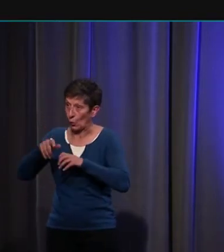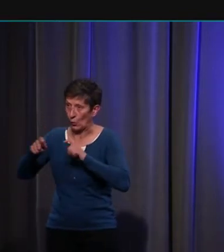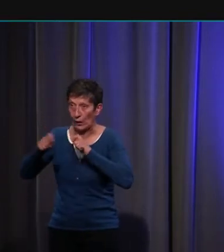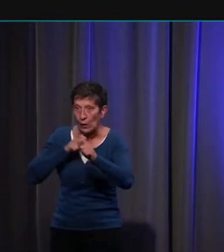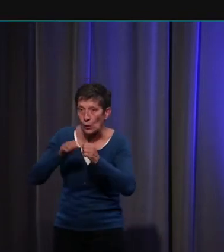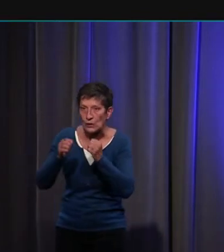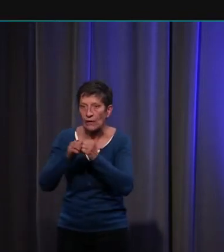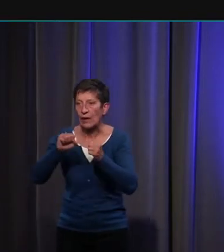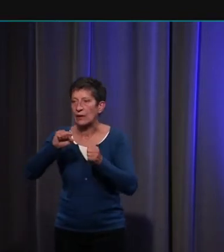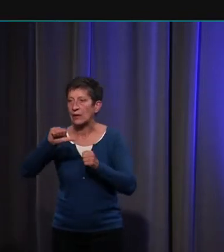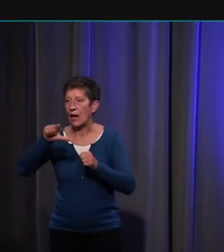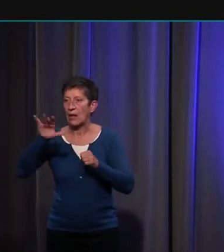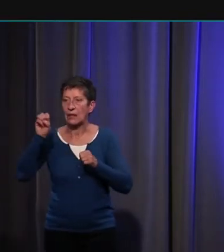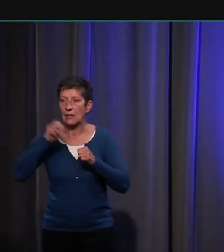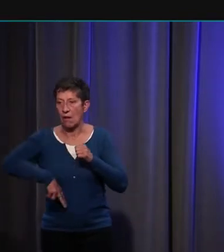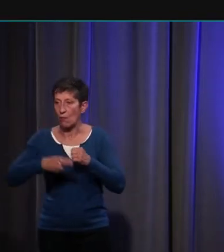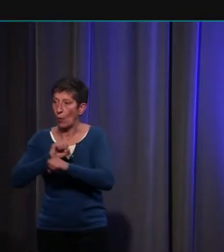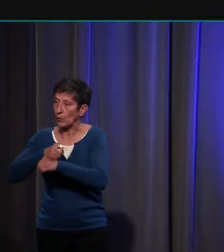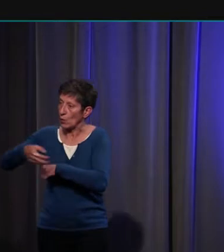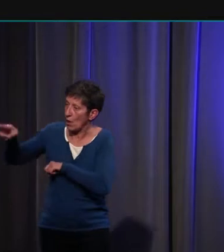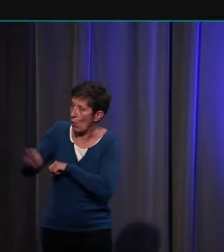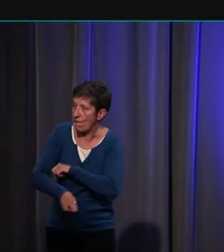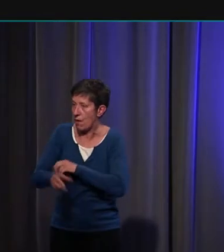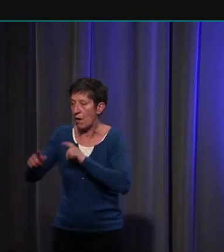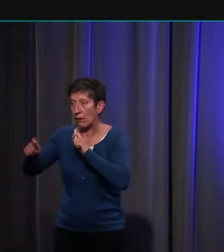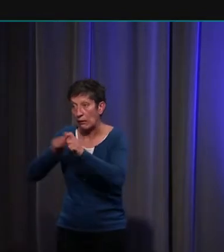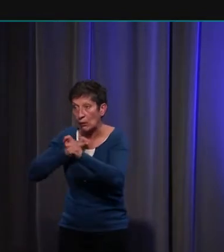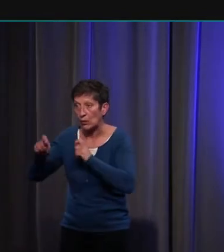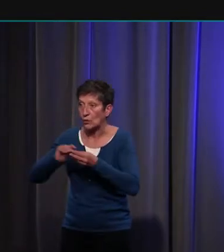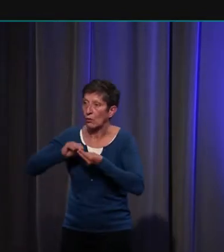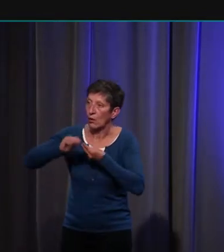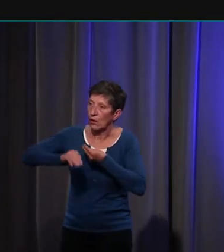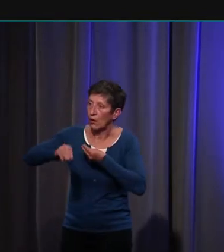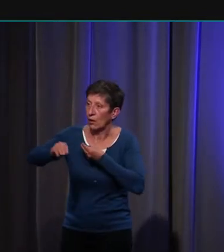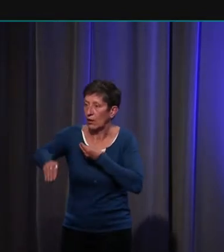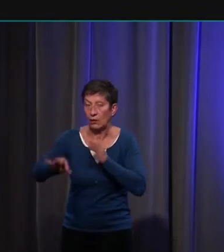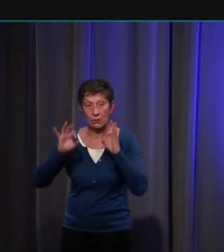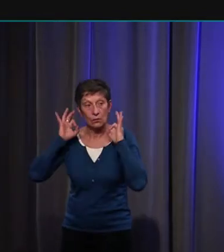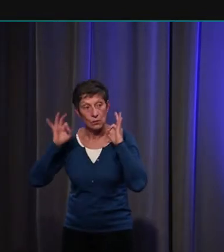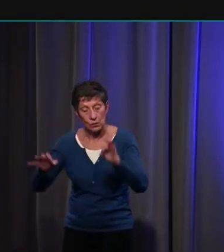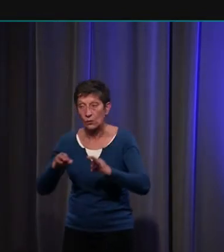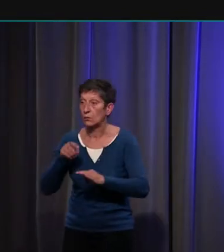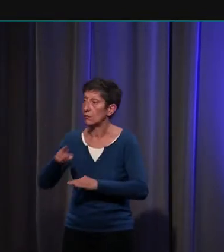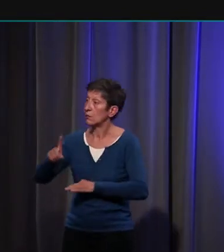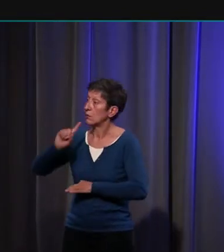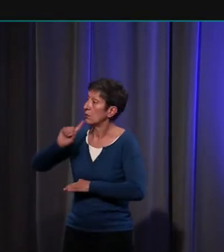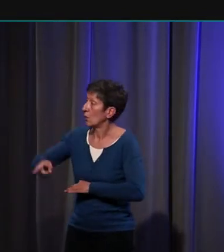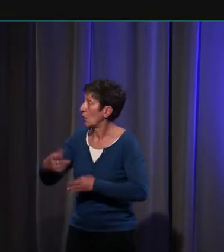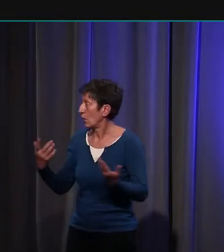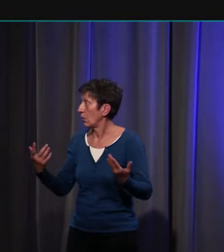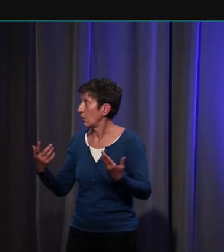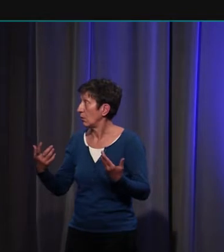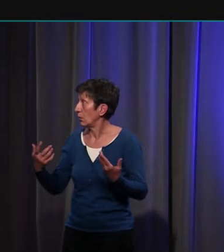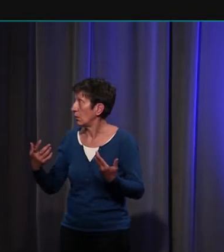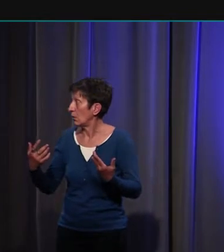le retour de prisonniers les négociations traînent effectivement il ordonne qu'on fasse au fil de l'épée tous les